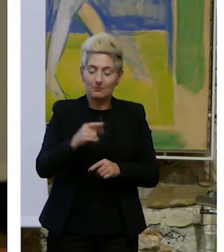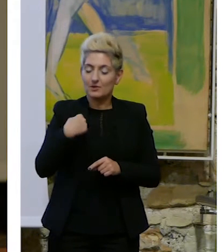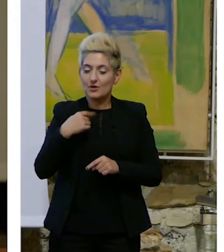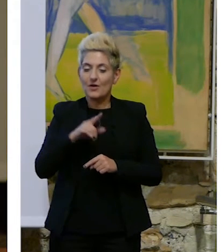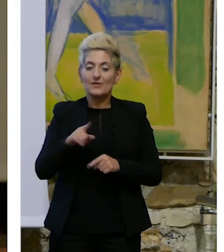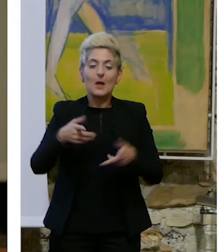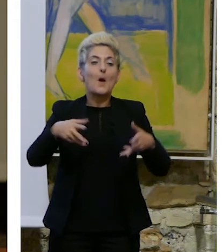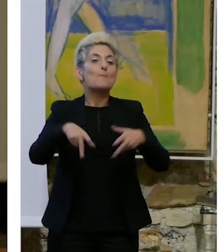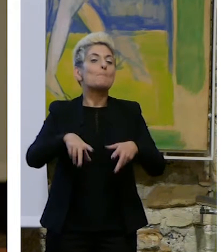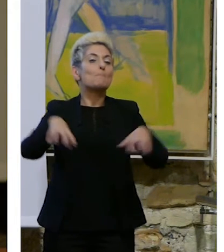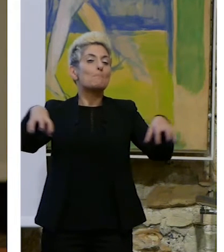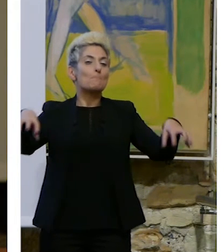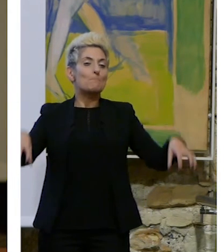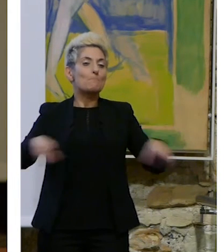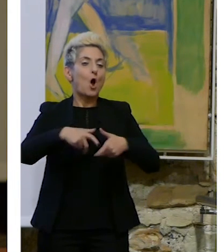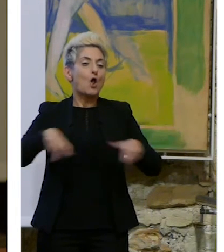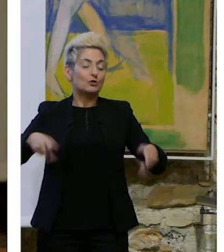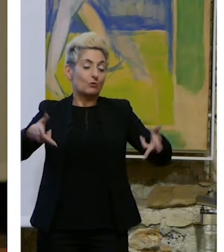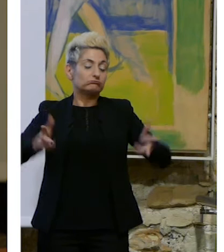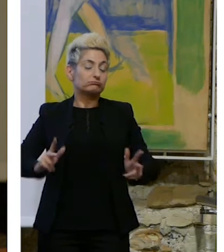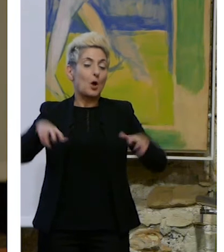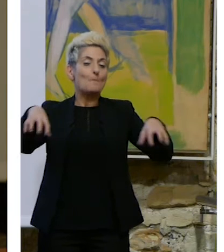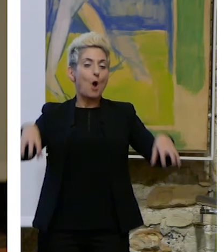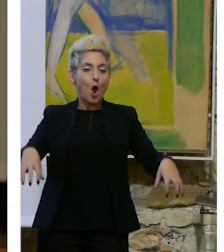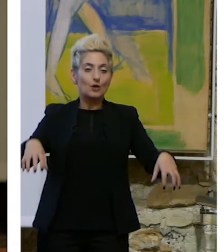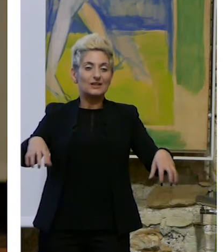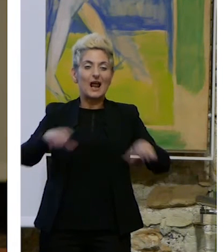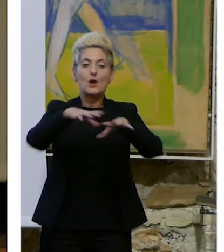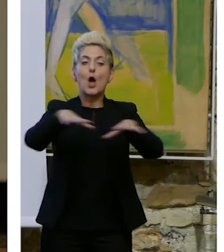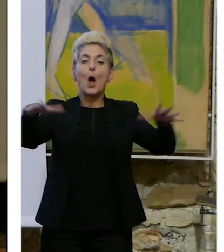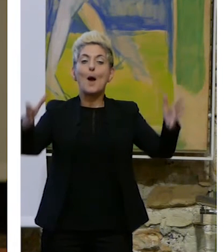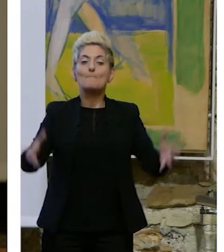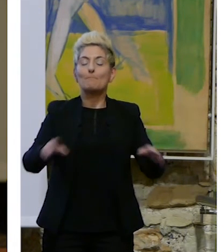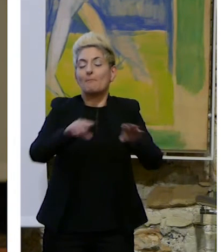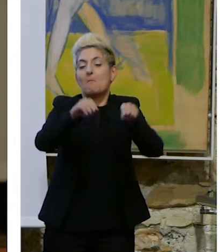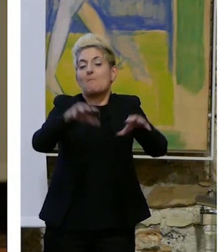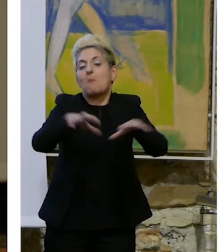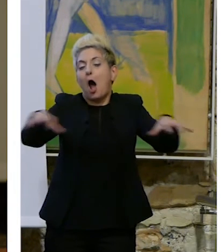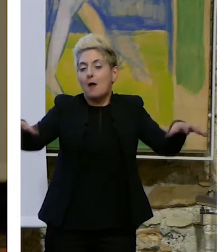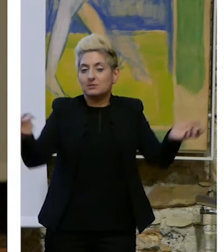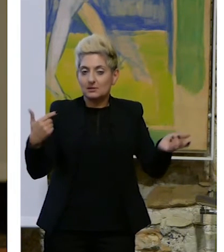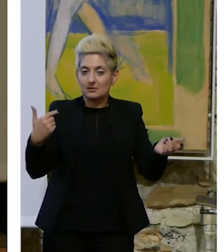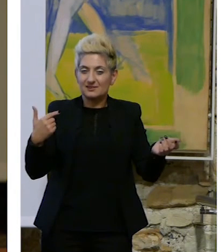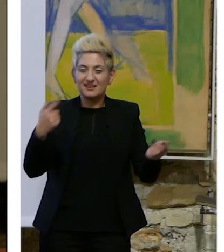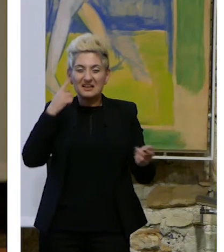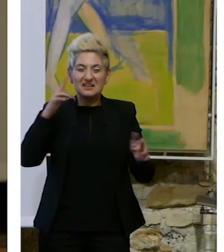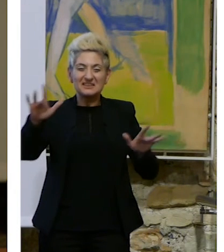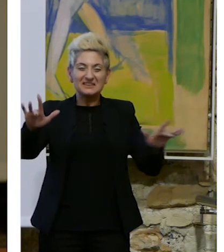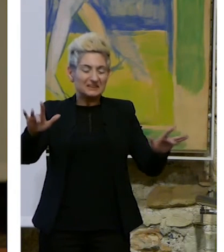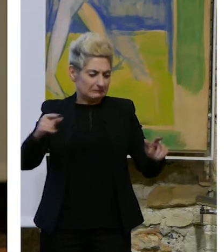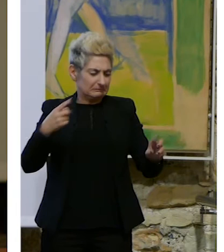le poltrone immobili. E ebbi una reazione tremenda. Erano schifosamente